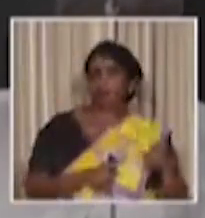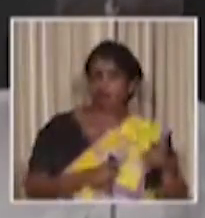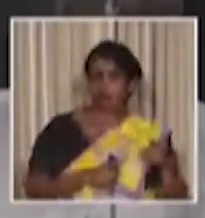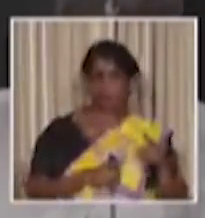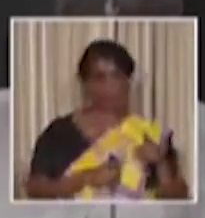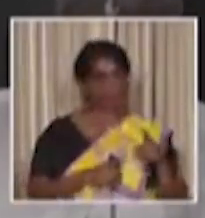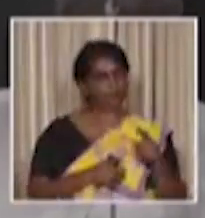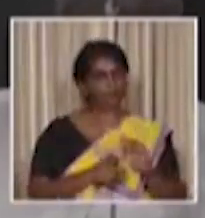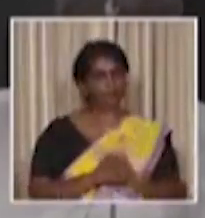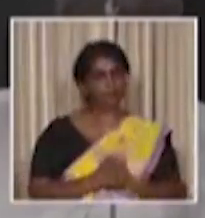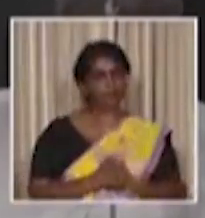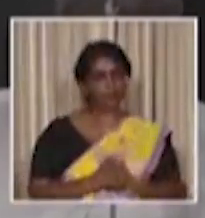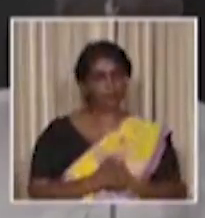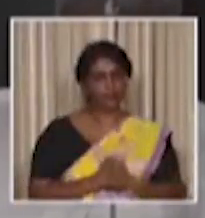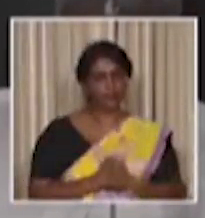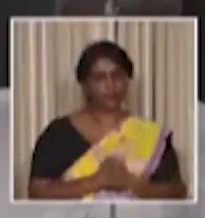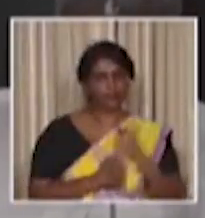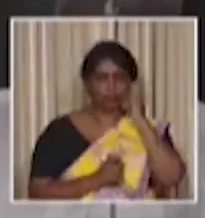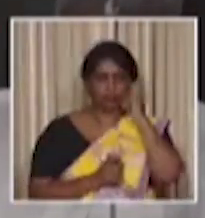विशेषम